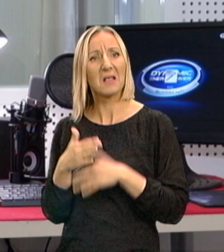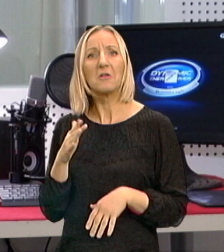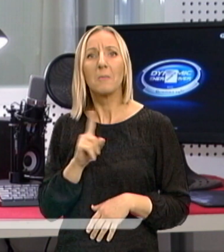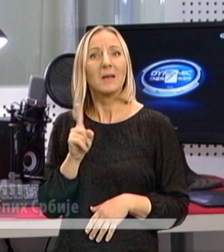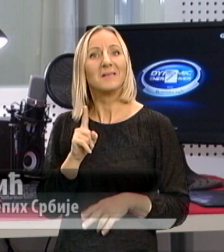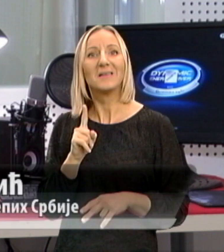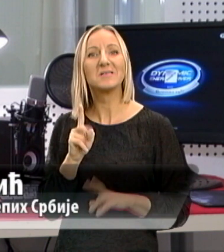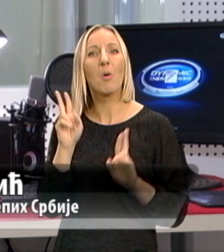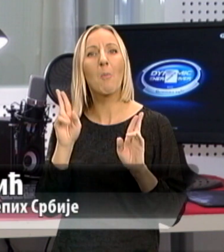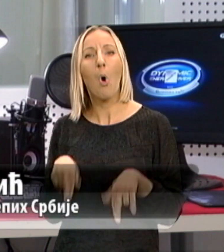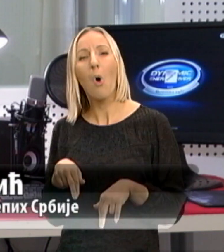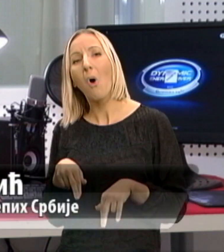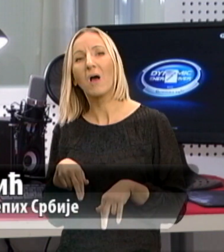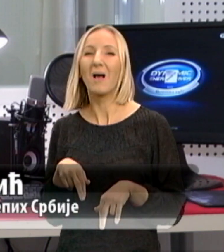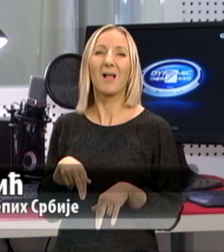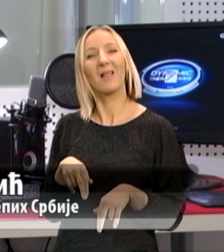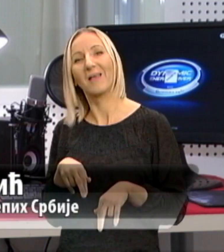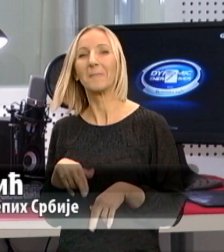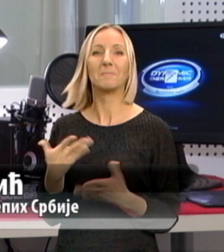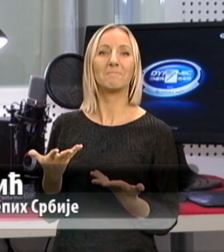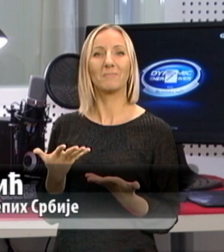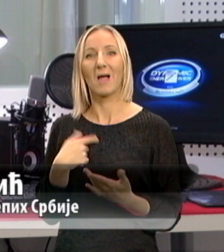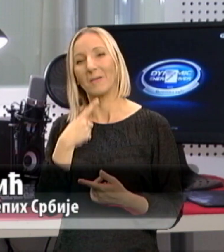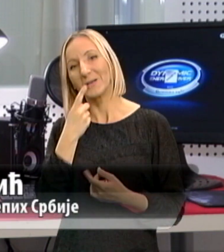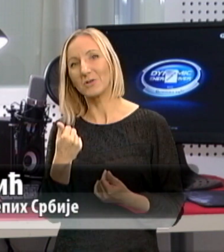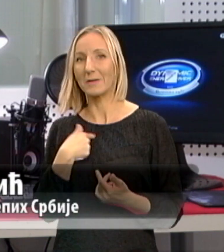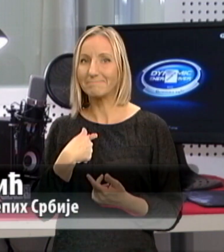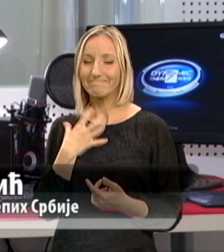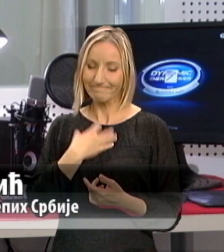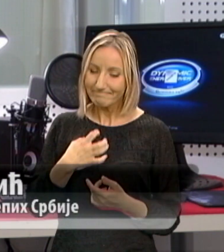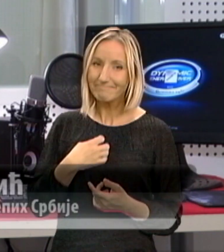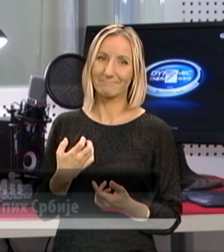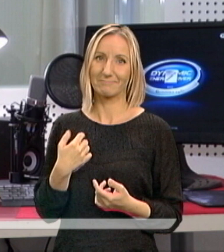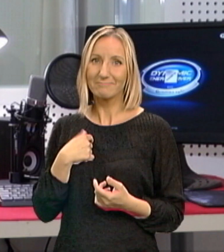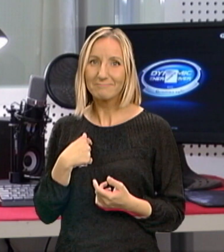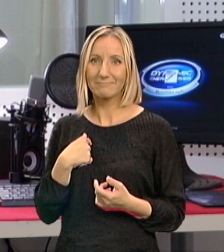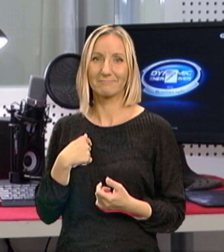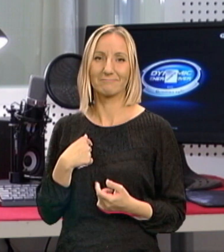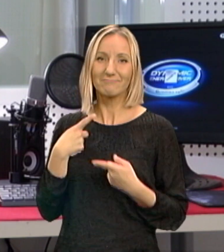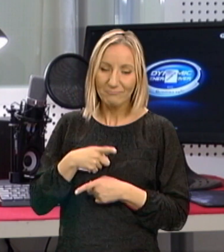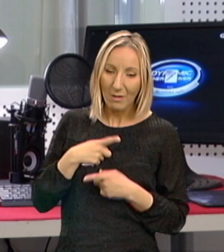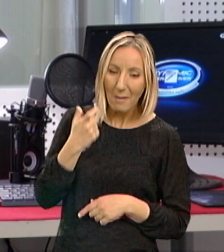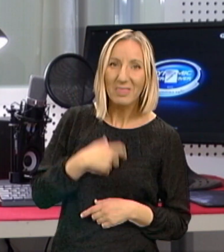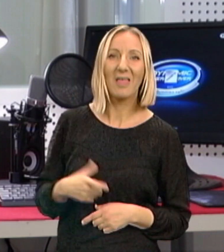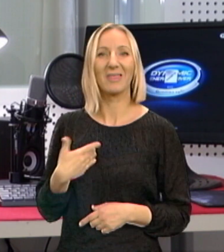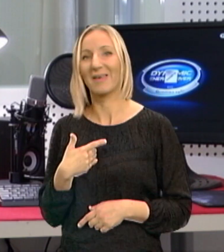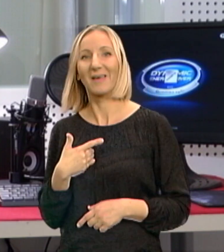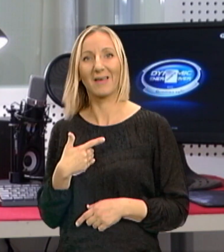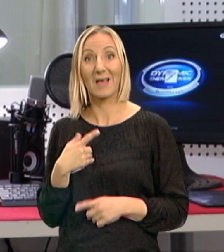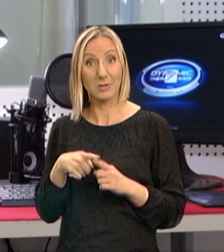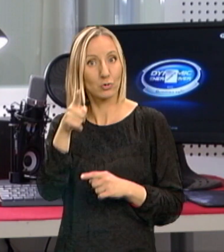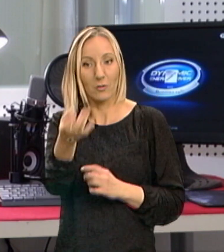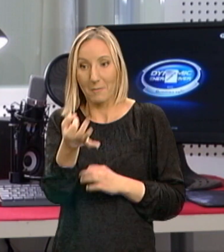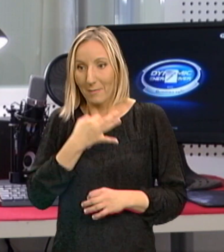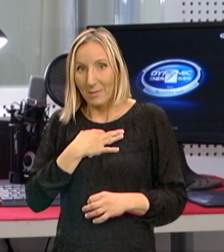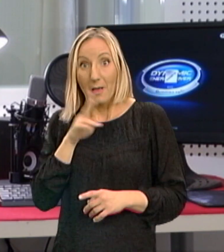ni mogli da negde imamo taj ton patetike, zato što to vi niste od nas tražili, nego ste zaista želeli